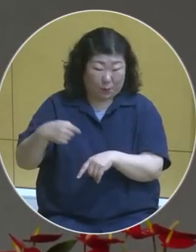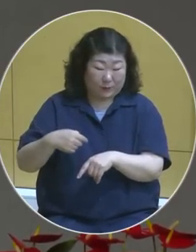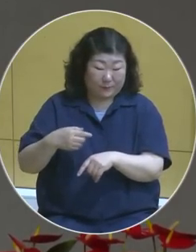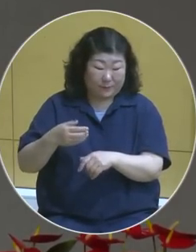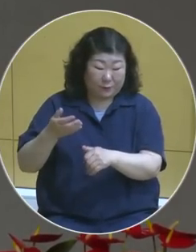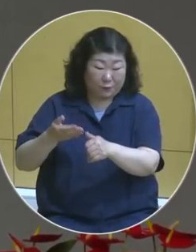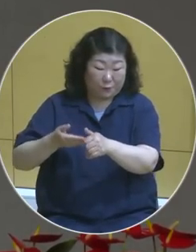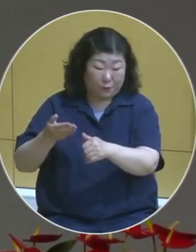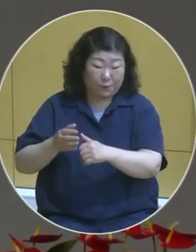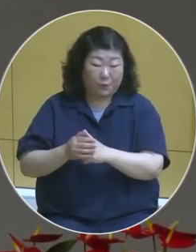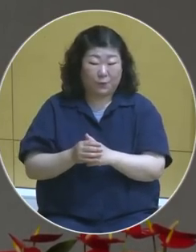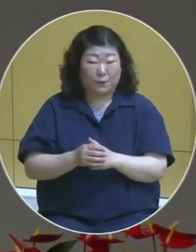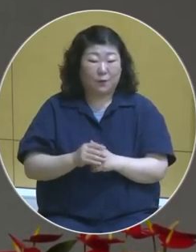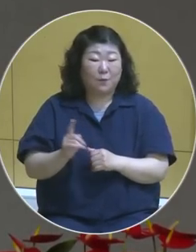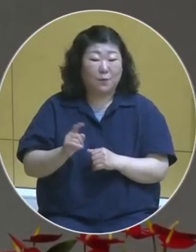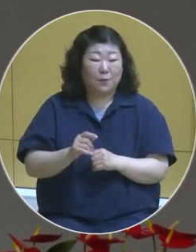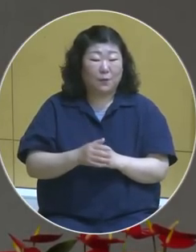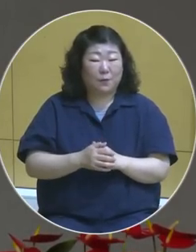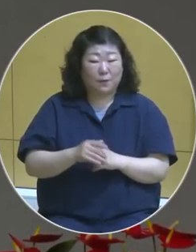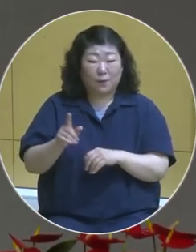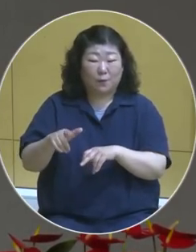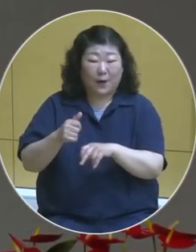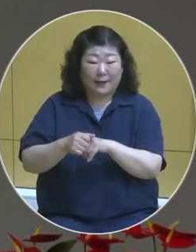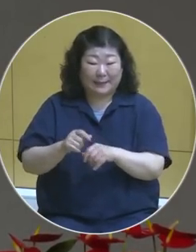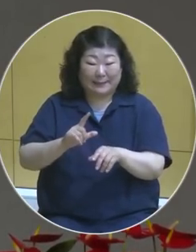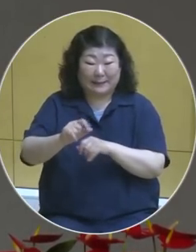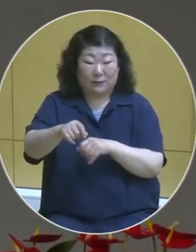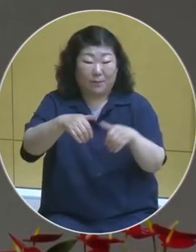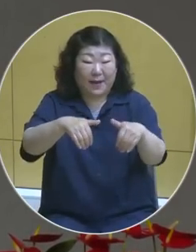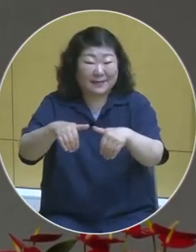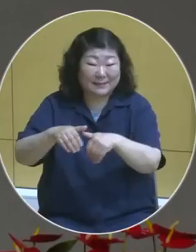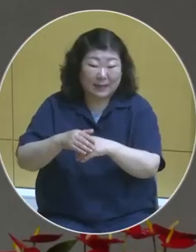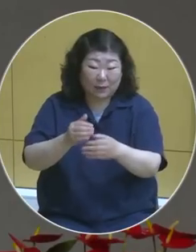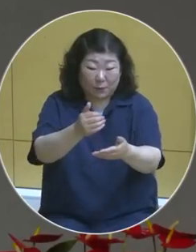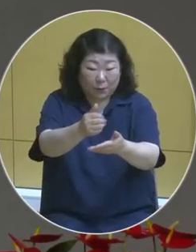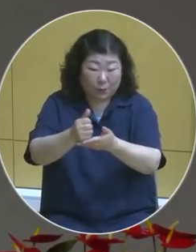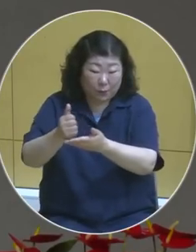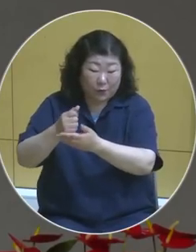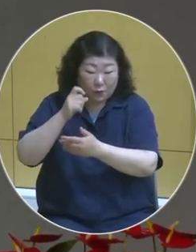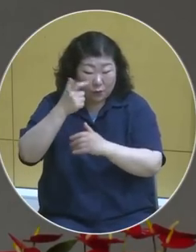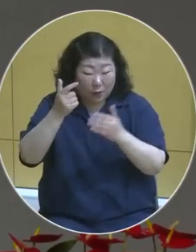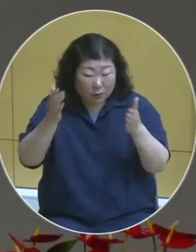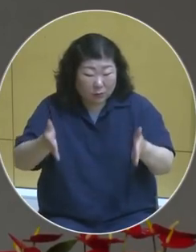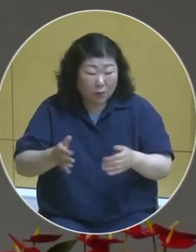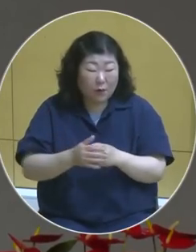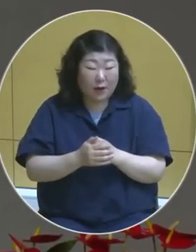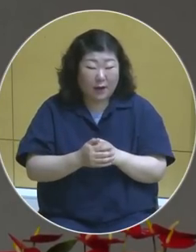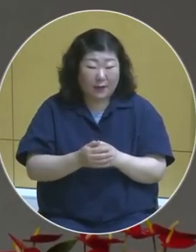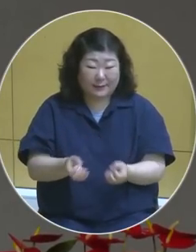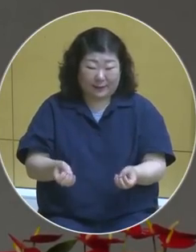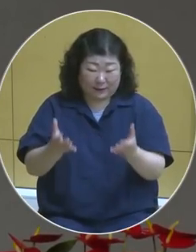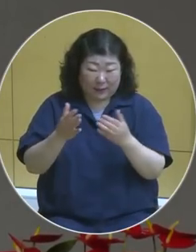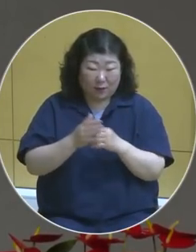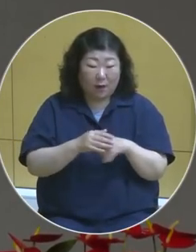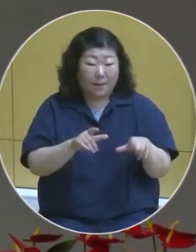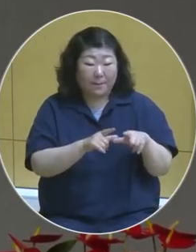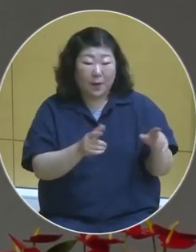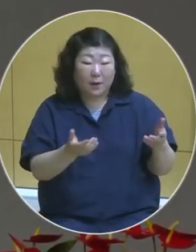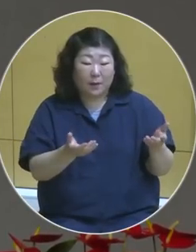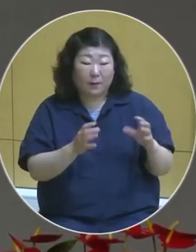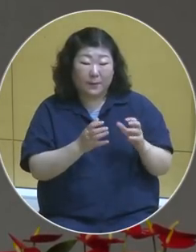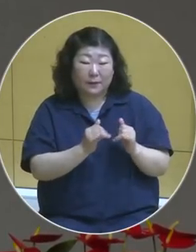이것은 왕이 모든 지방의 신하들을 초청해서 6개월 동안 잔치를 베풀고 또 평민을 위해서 7일간 잔치를 베푼